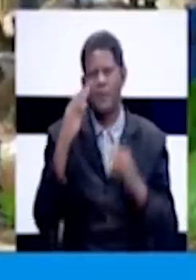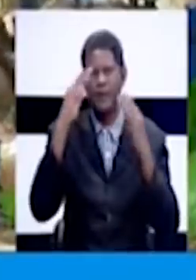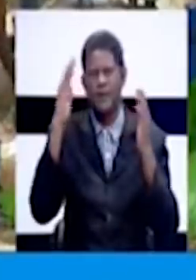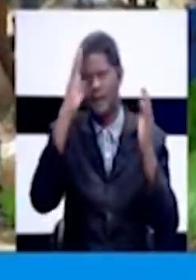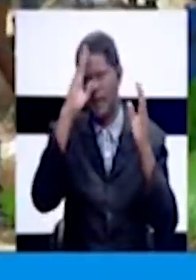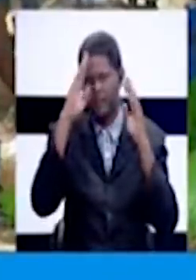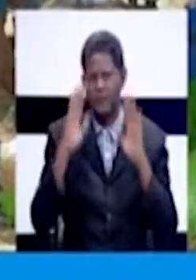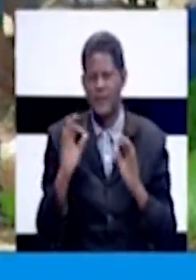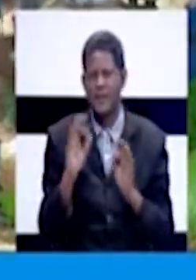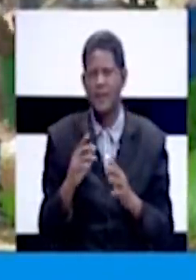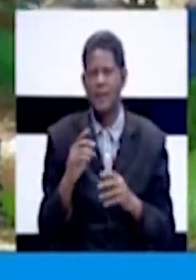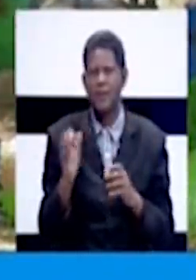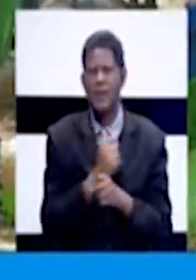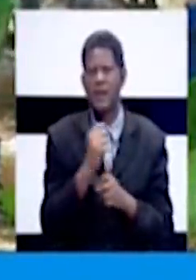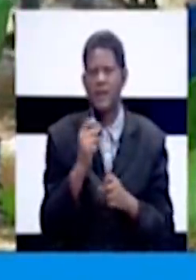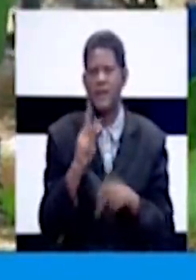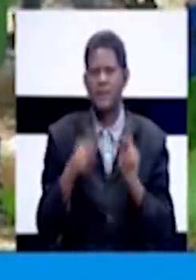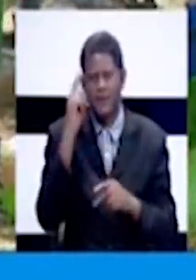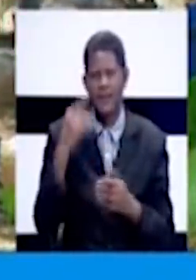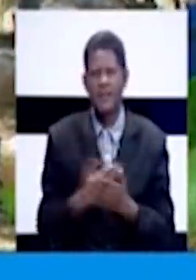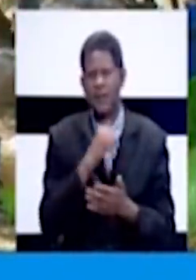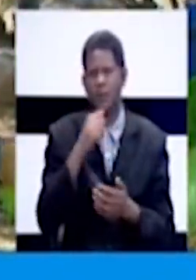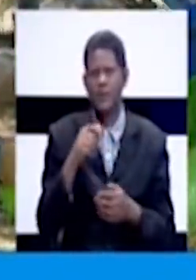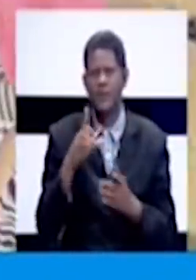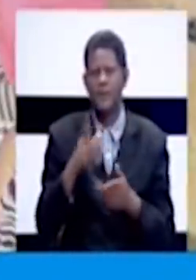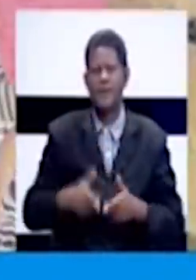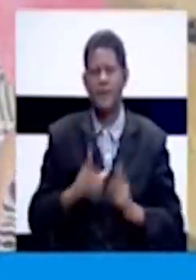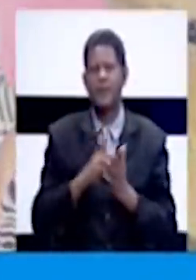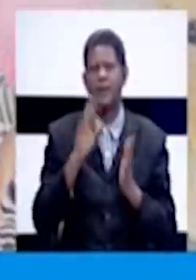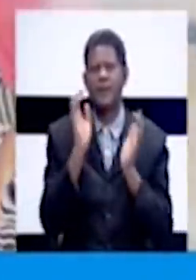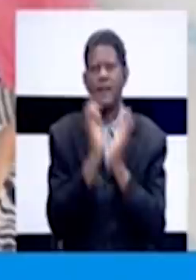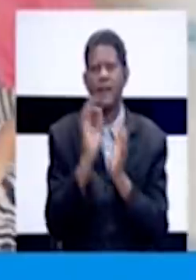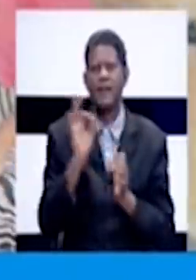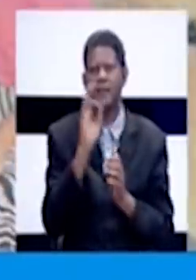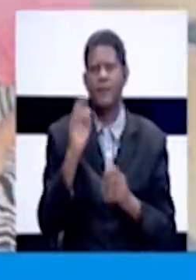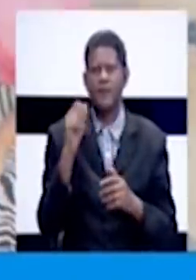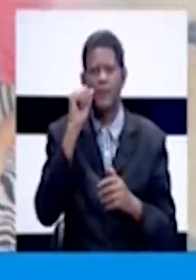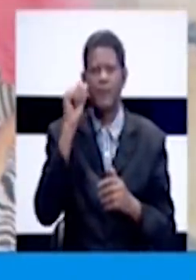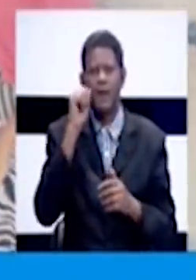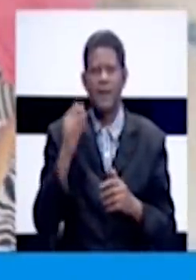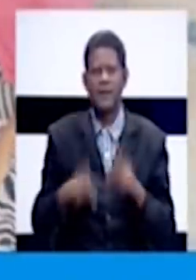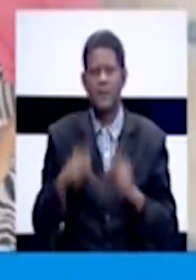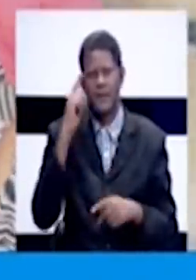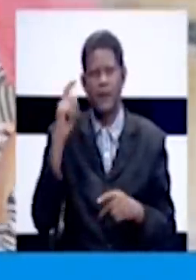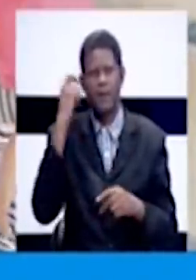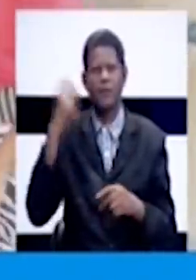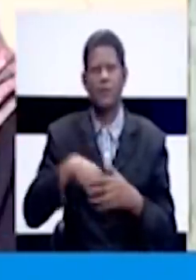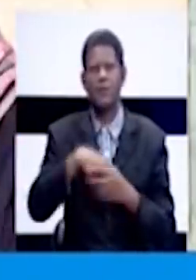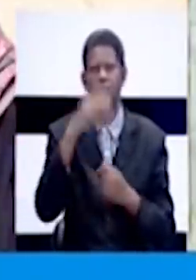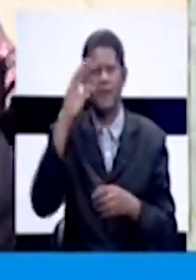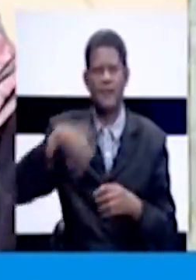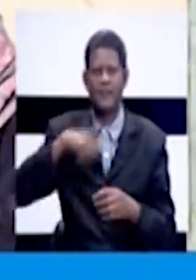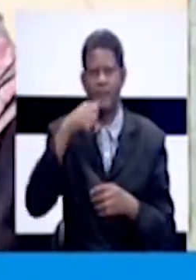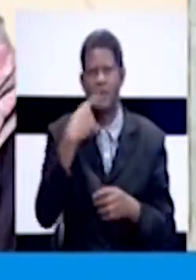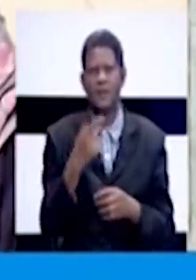የለን። ወራሪ ሓይሊ ንህዝቢ ትግራይ ሓዱሽ ኣይኮነን ዝብሉ ነበርቲ ከተማ ዕዳጋ ዓርቢ ሕዚውን ከም ትማሊ ህዝቢ ትግራይ ብዓወት መሰስ ምባሉ ኣይተርፍን ኢሎም።